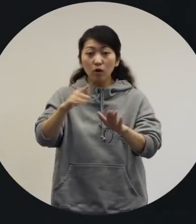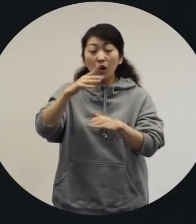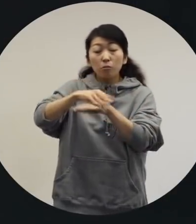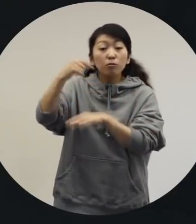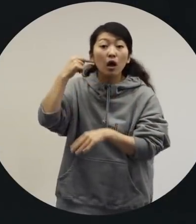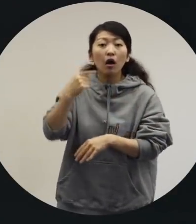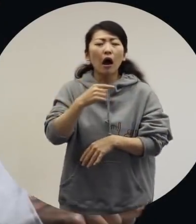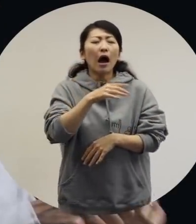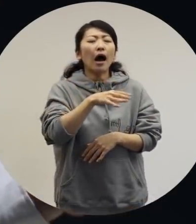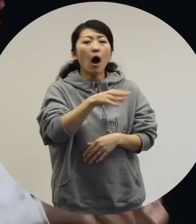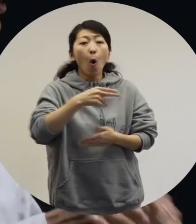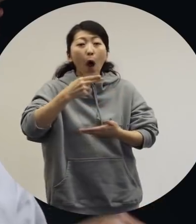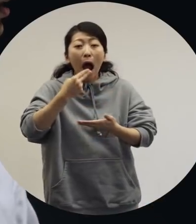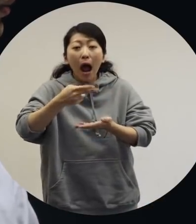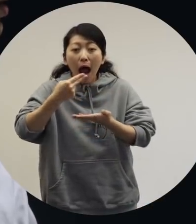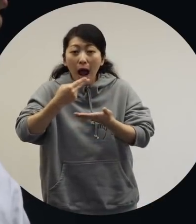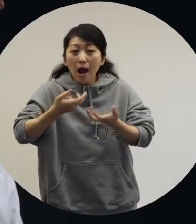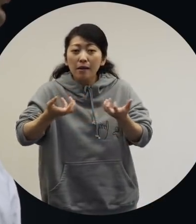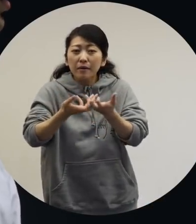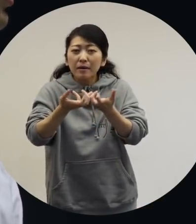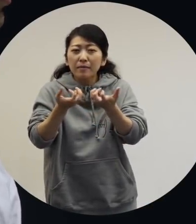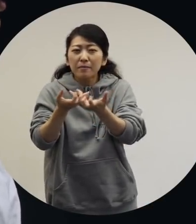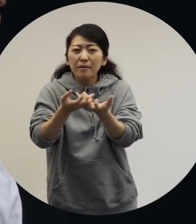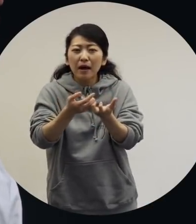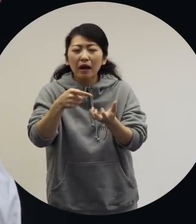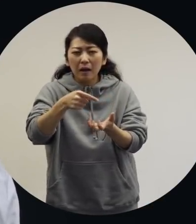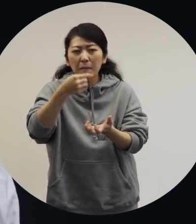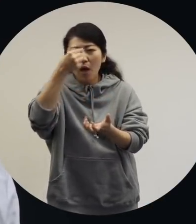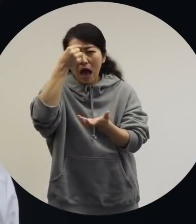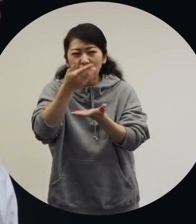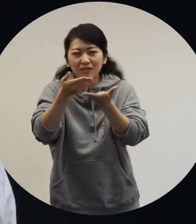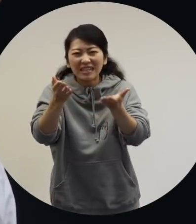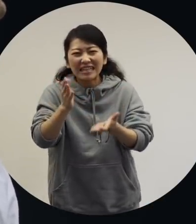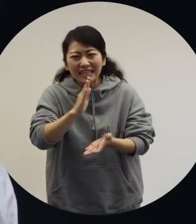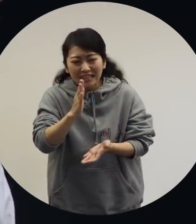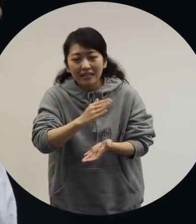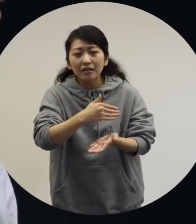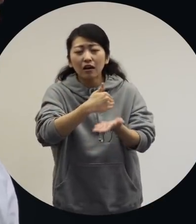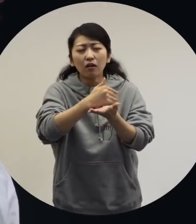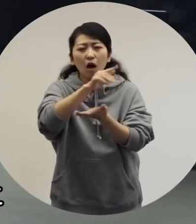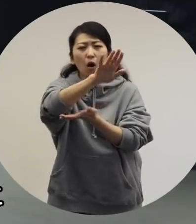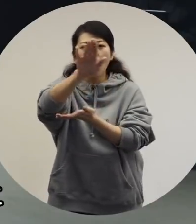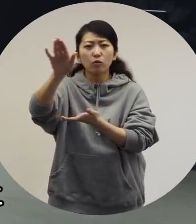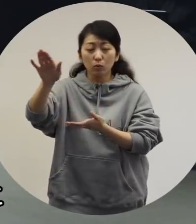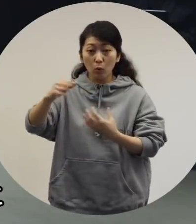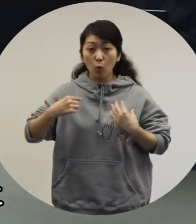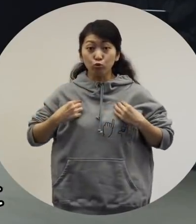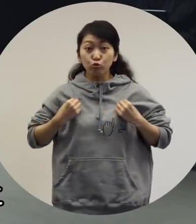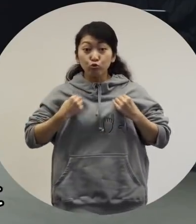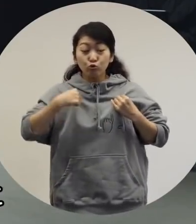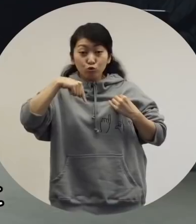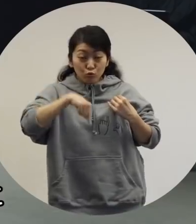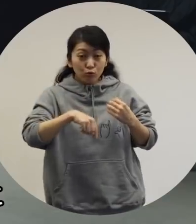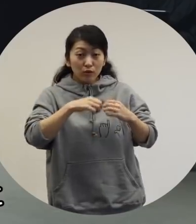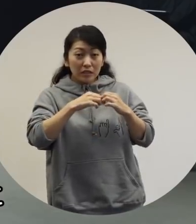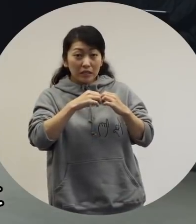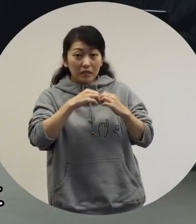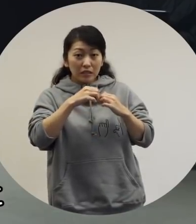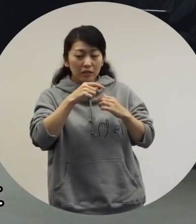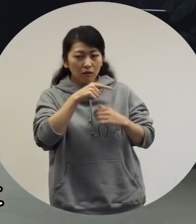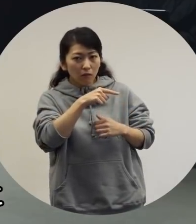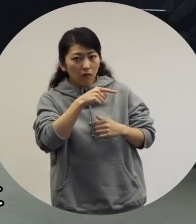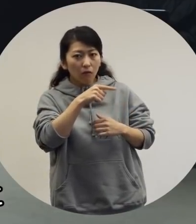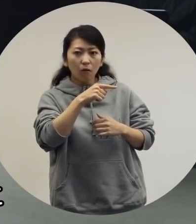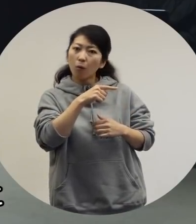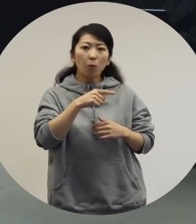なんかご飯食べる時のカシャカシャみたいなものが周りに迷惑みたいな話は聞きますけど、服にフォーカスしたもの